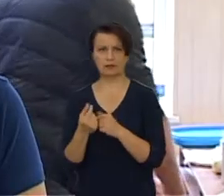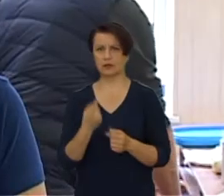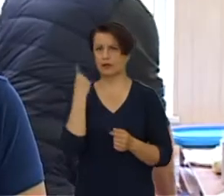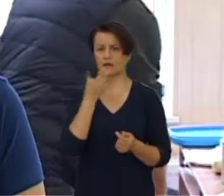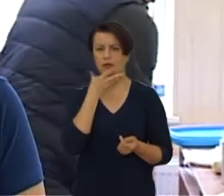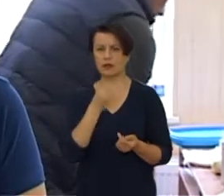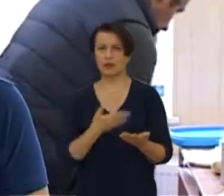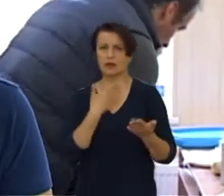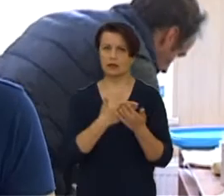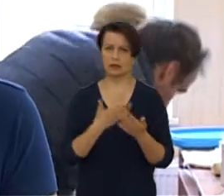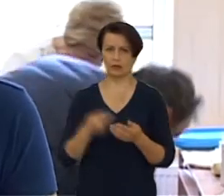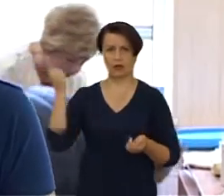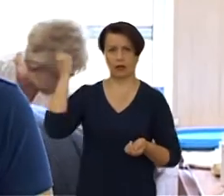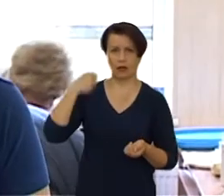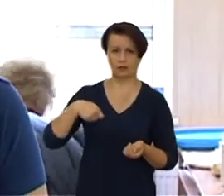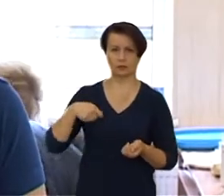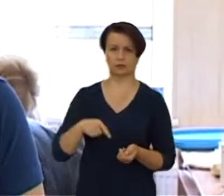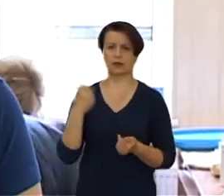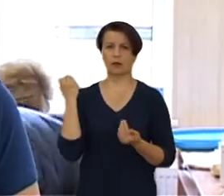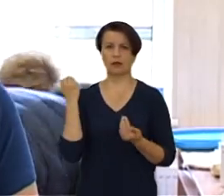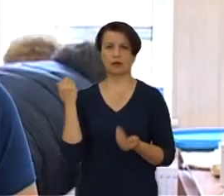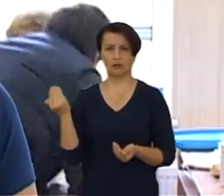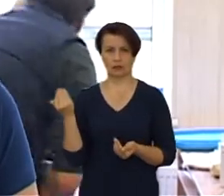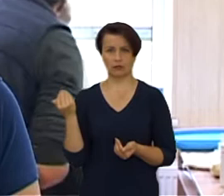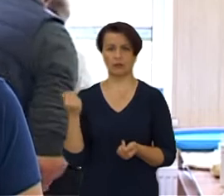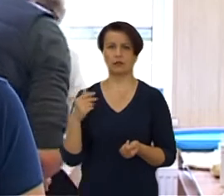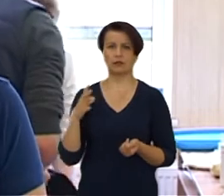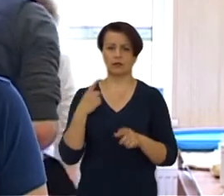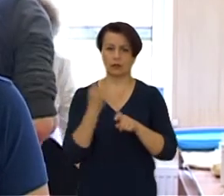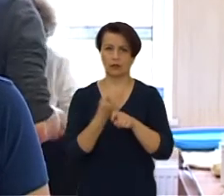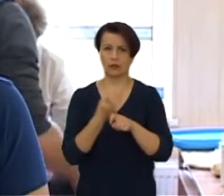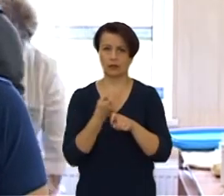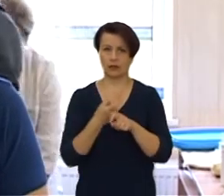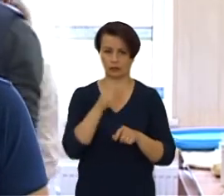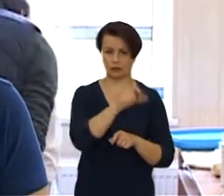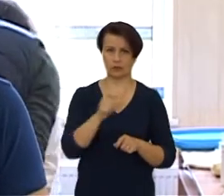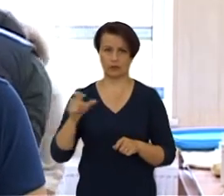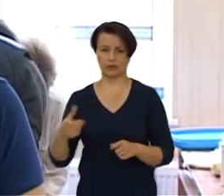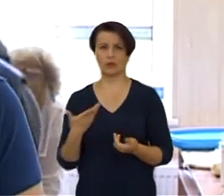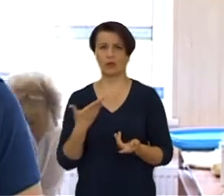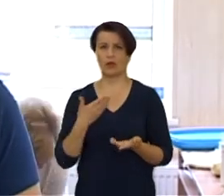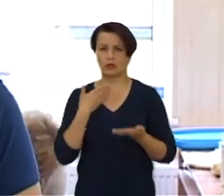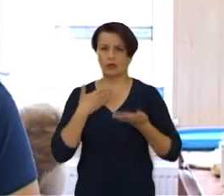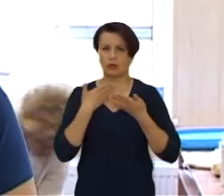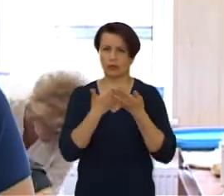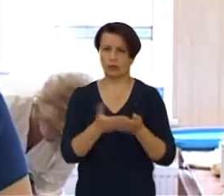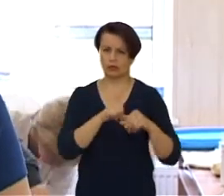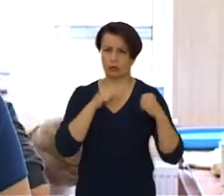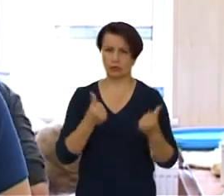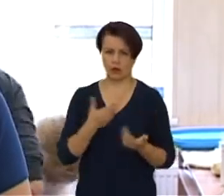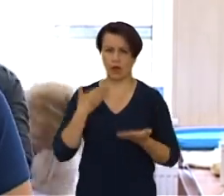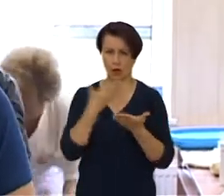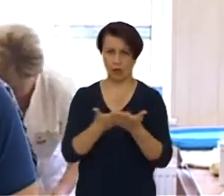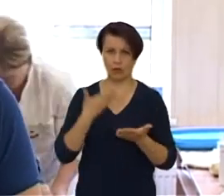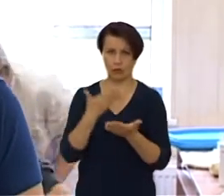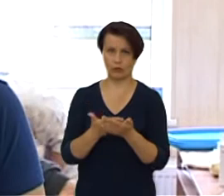metų darbus, skaičiuoti ne vieną labai gražią iniciatyvą, ne vieną akciją, kurios metu Kėdainių krašto bendruomenės žmonės tikrai